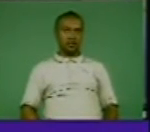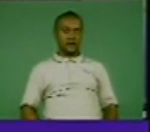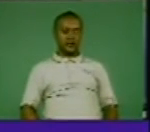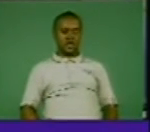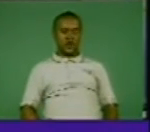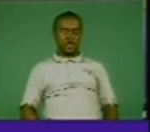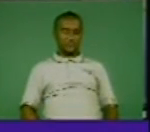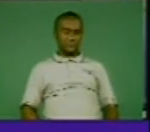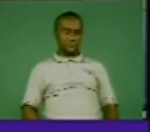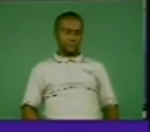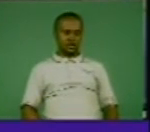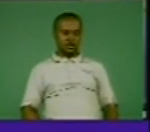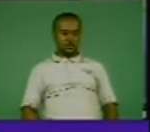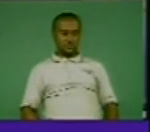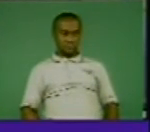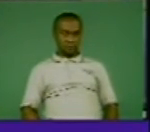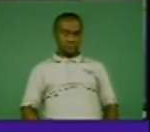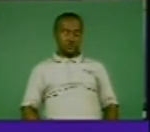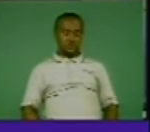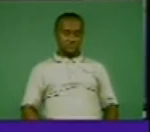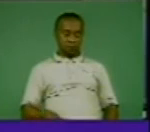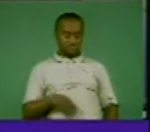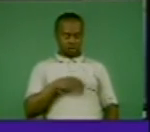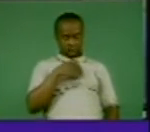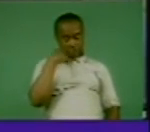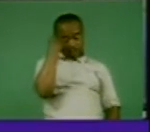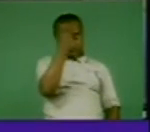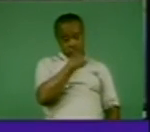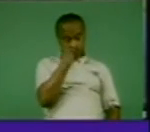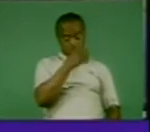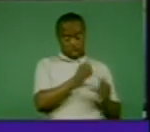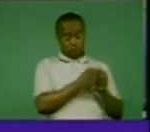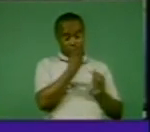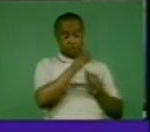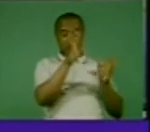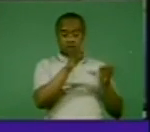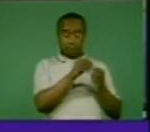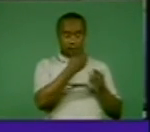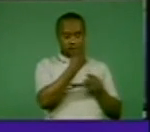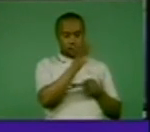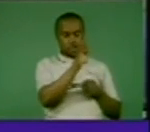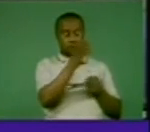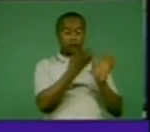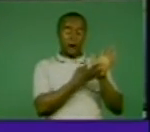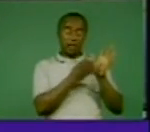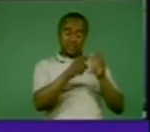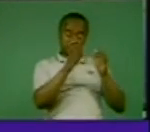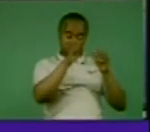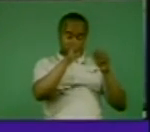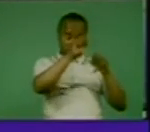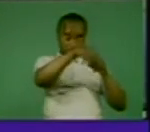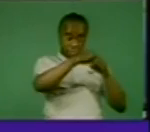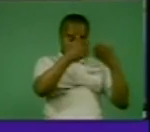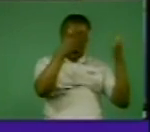ibara ya 158 mpaka ibara ya 161 kura ni 108 za wazi ndio,